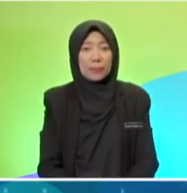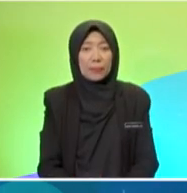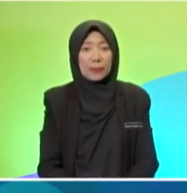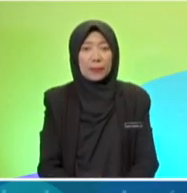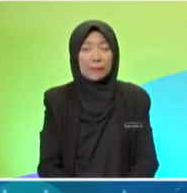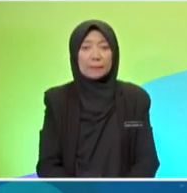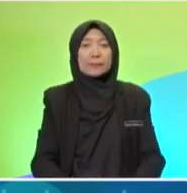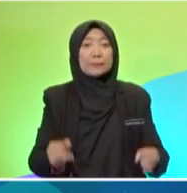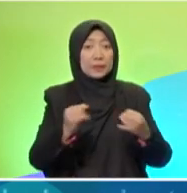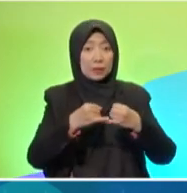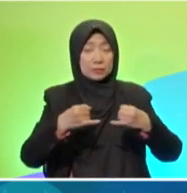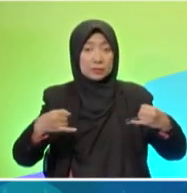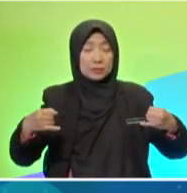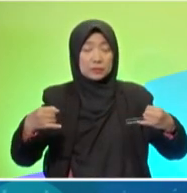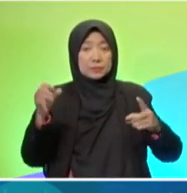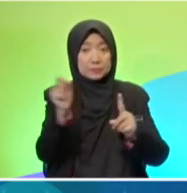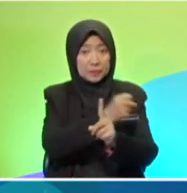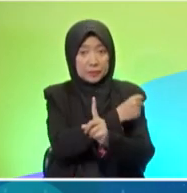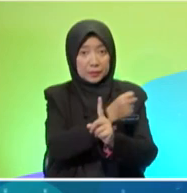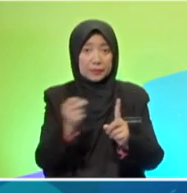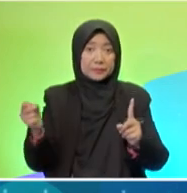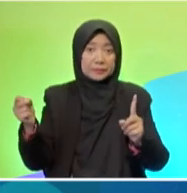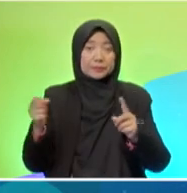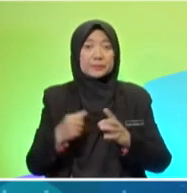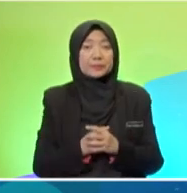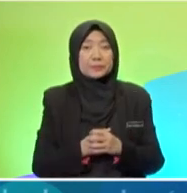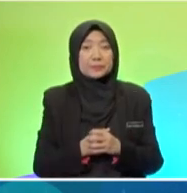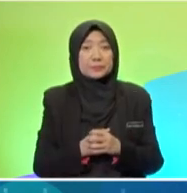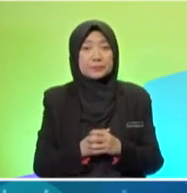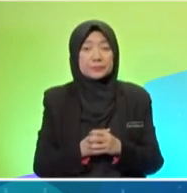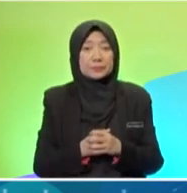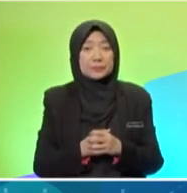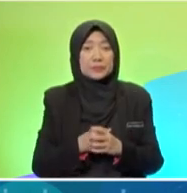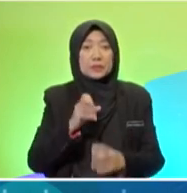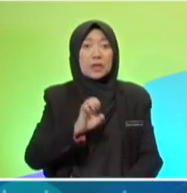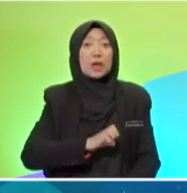jenis yang dialami oleh Lily ialah emosi